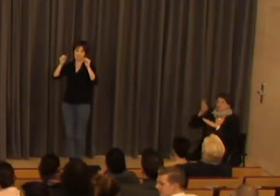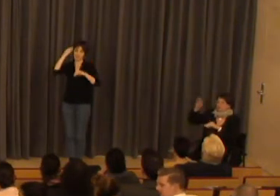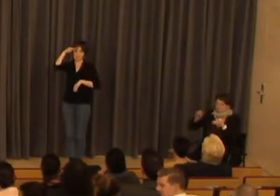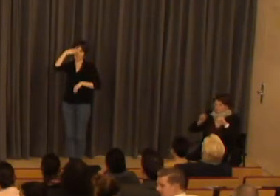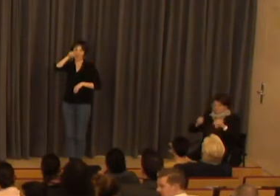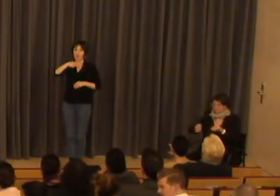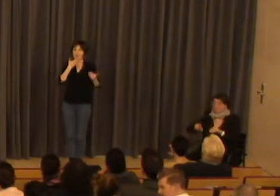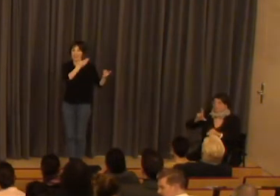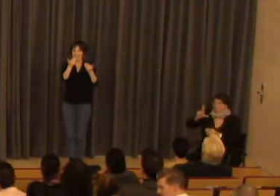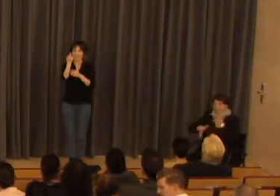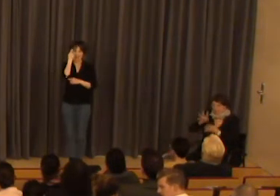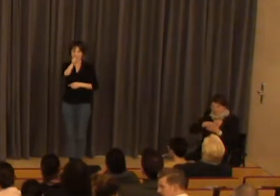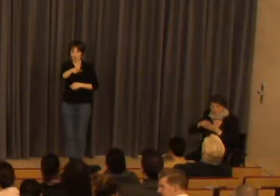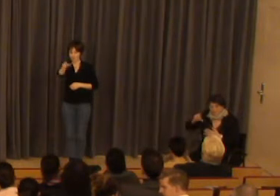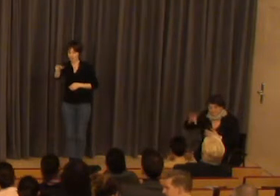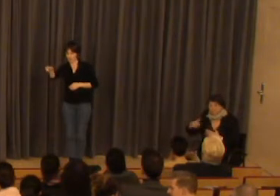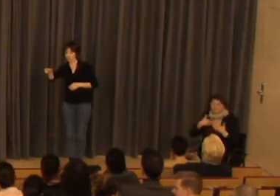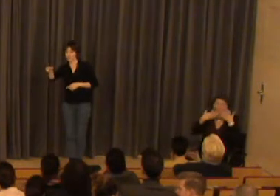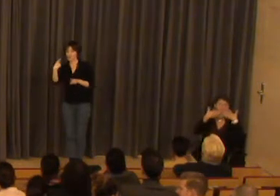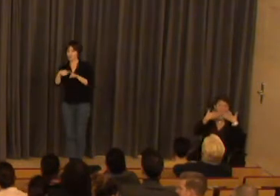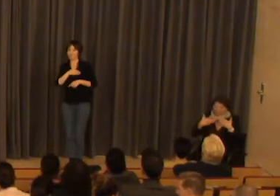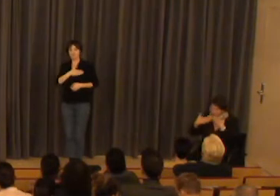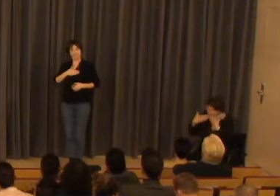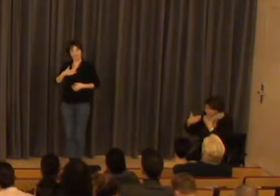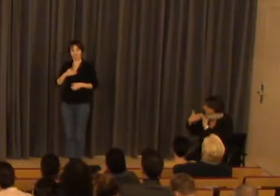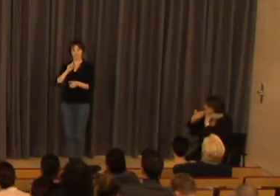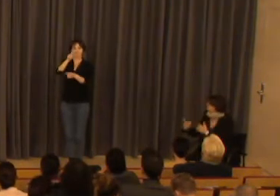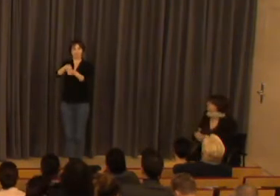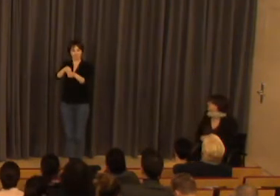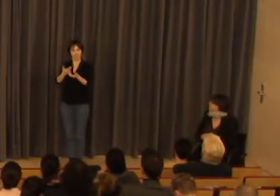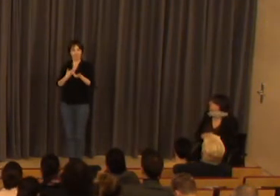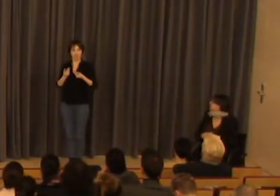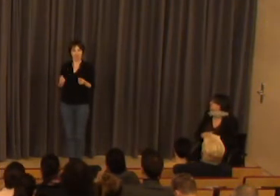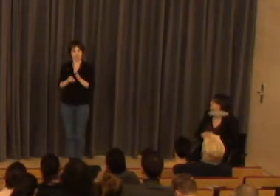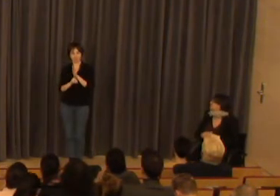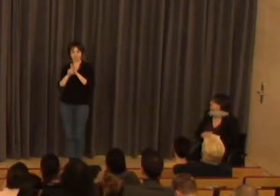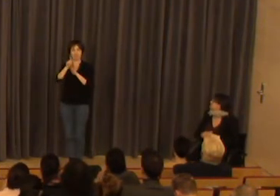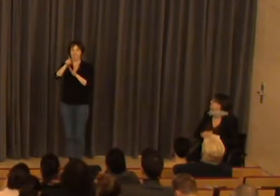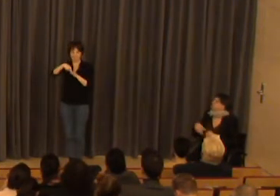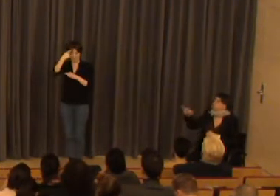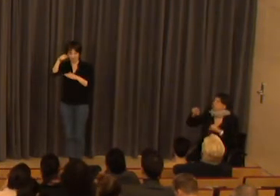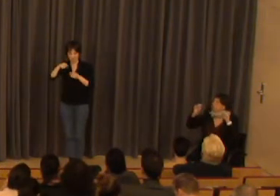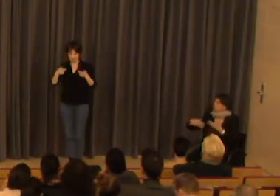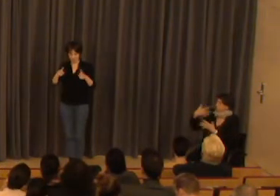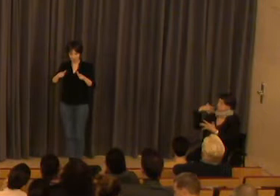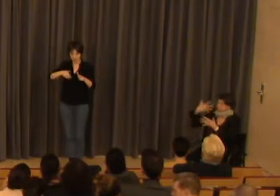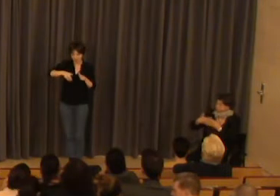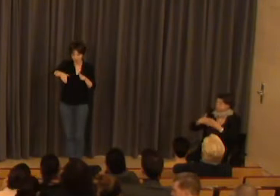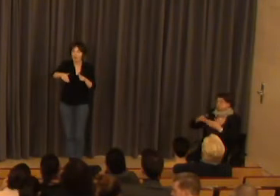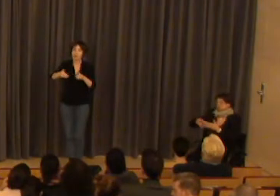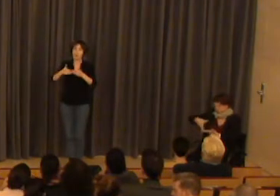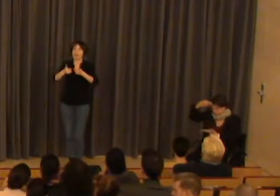moltes gràcies als alumnes per voler-se formar, i ja sabeu que al departament hi teniu les portes obertes.